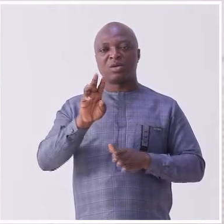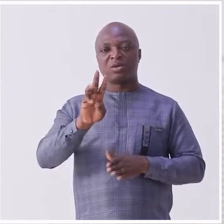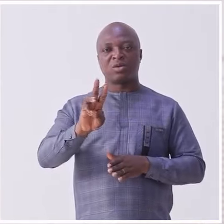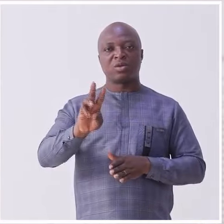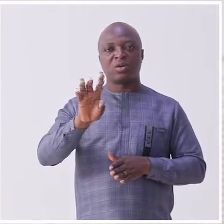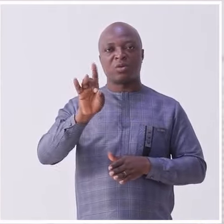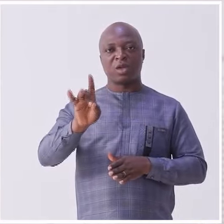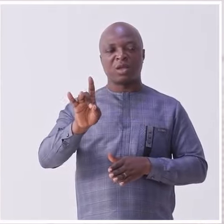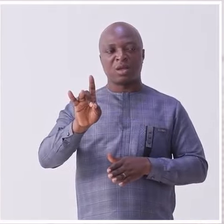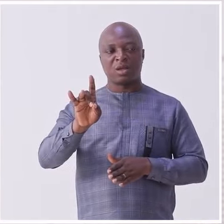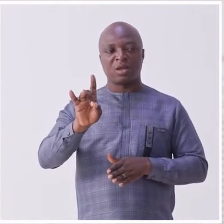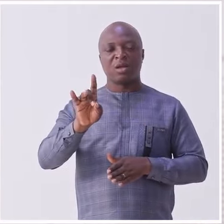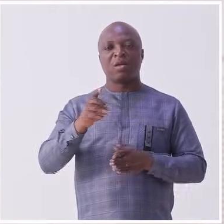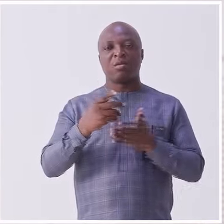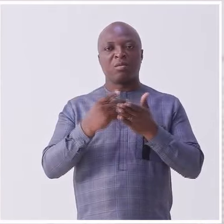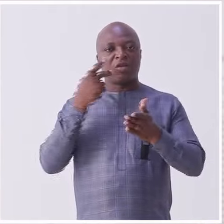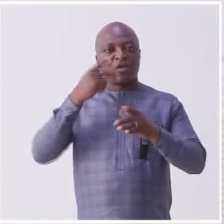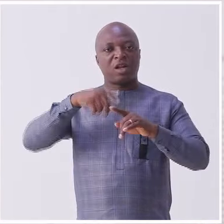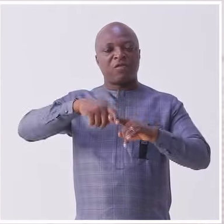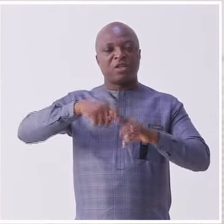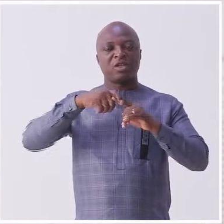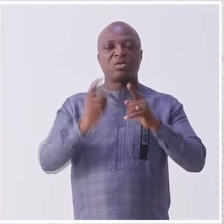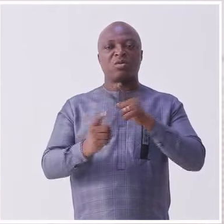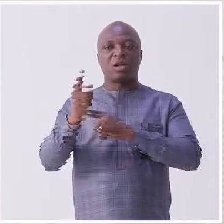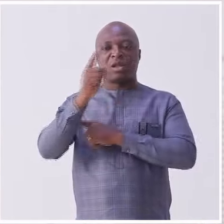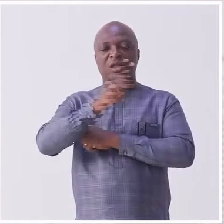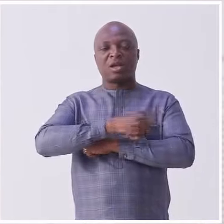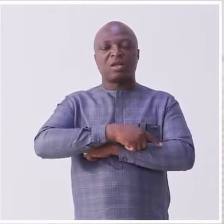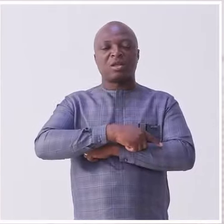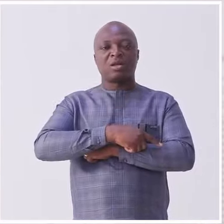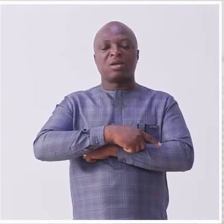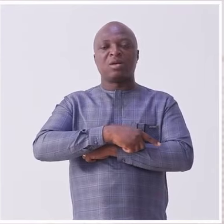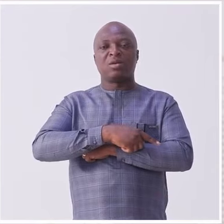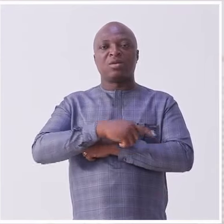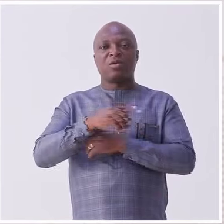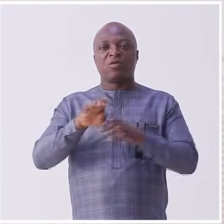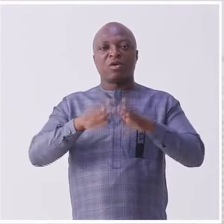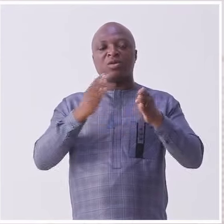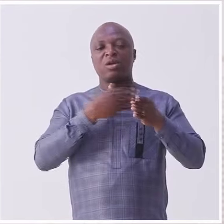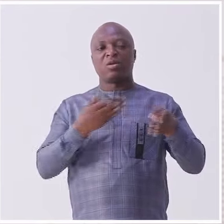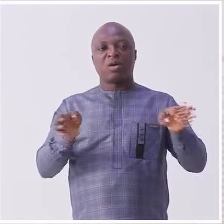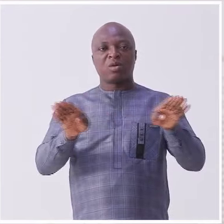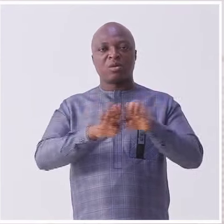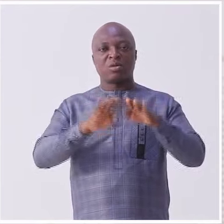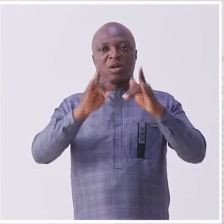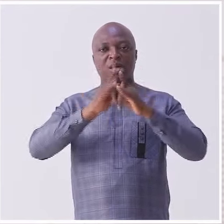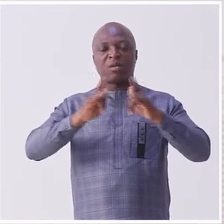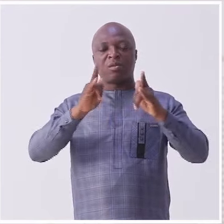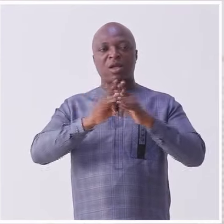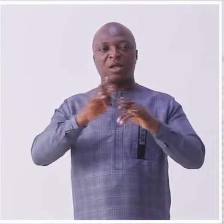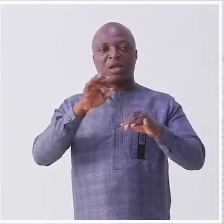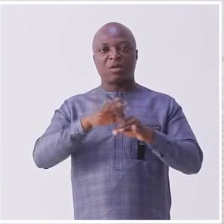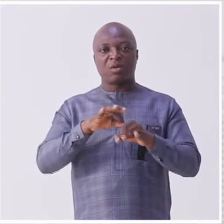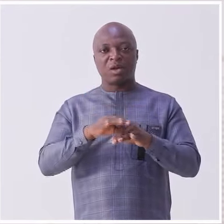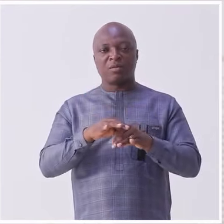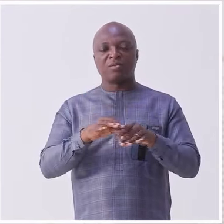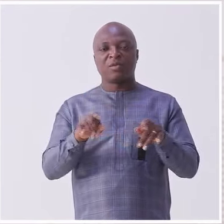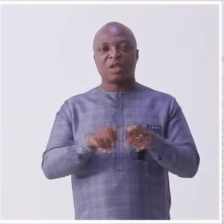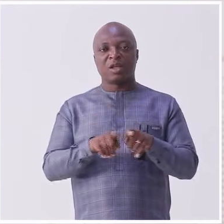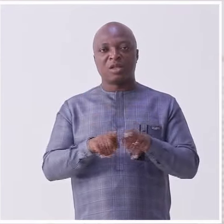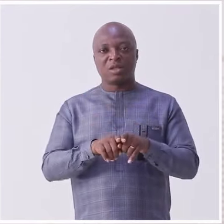68, prévoit la fixation de la date d'ouverture et de clôture de la campagne électorale.